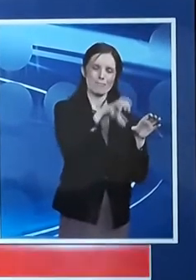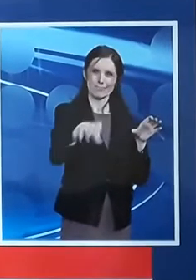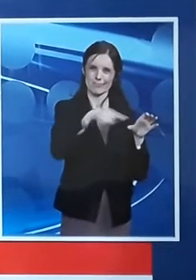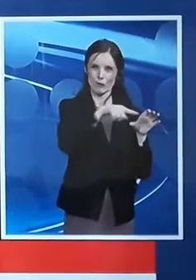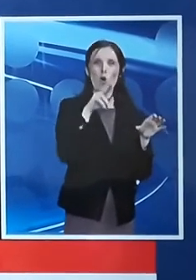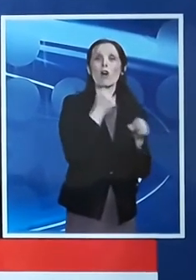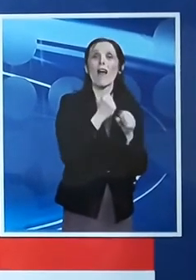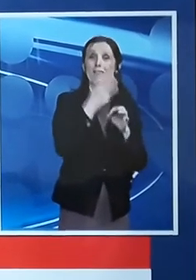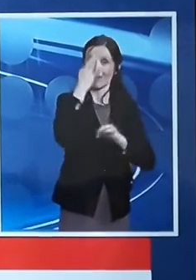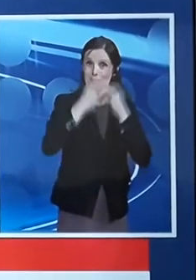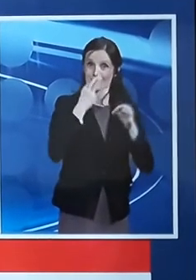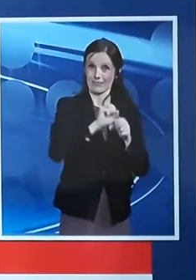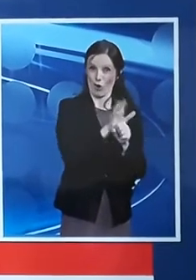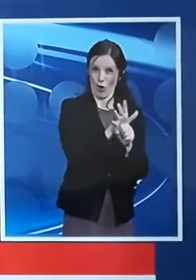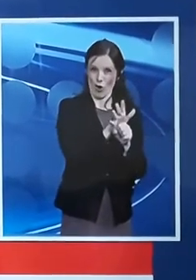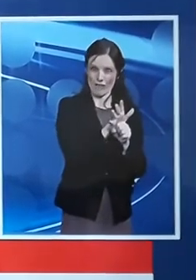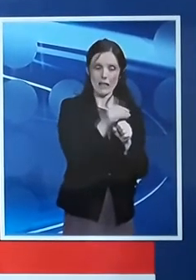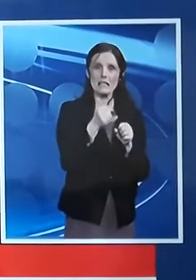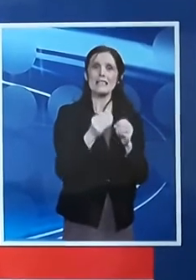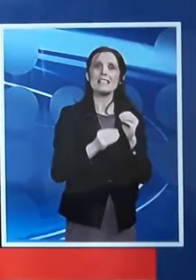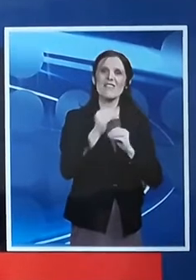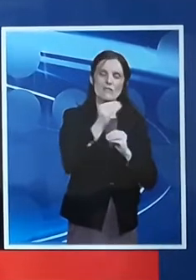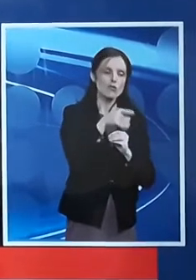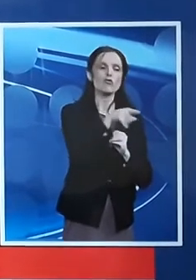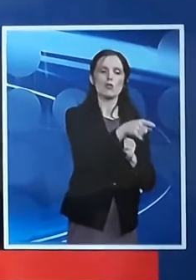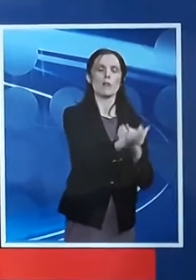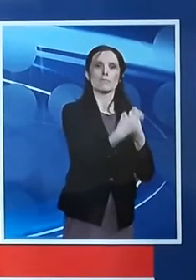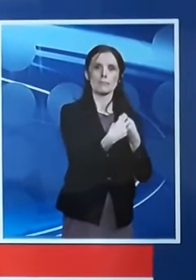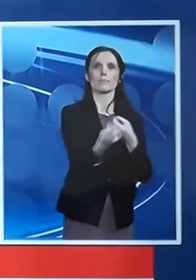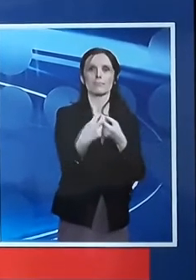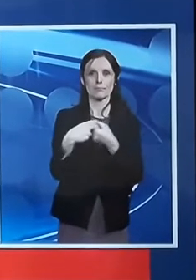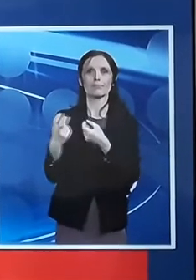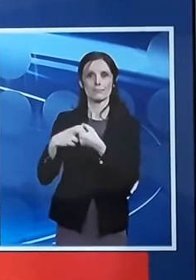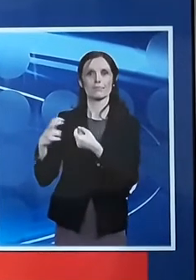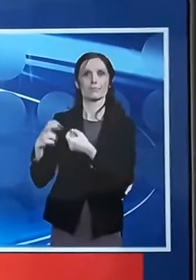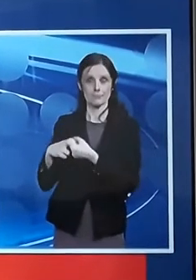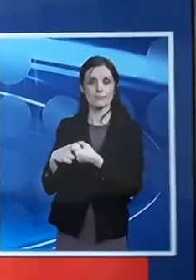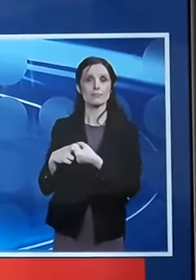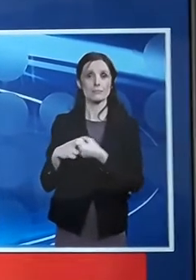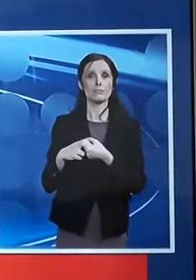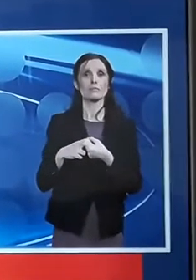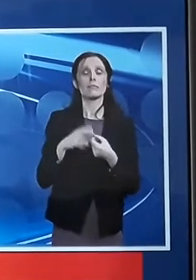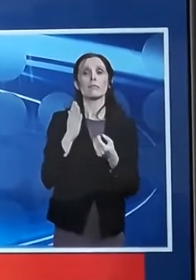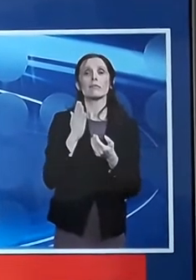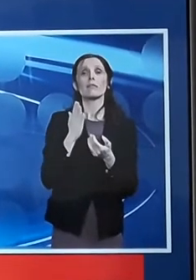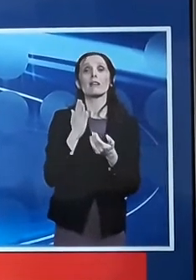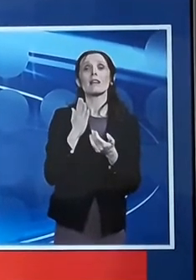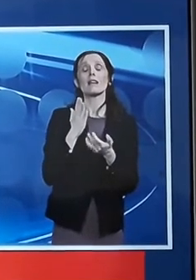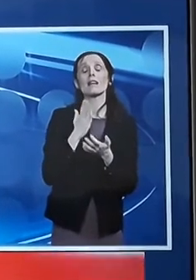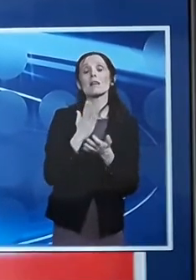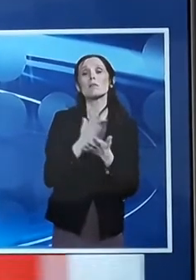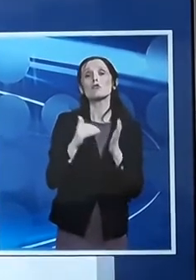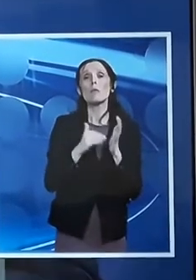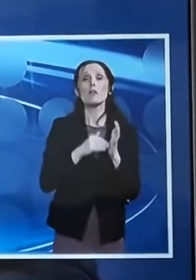svakako da se uključuje sve više i više. Biće neophodno da urade validiranje